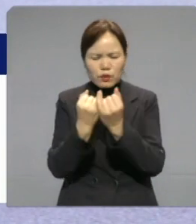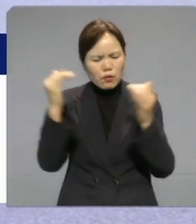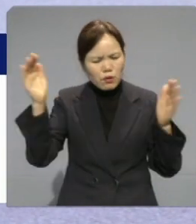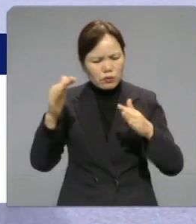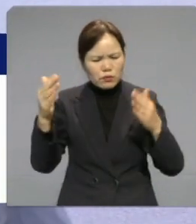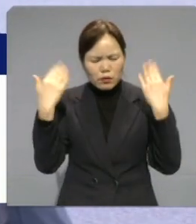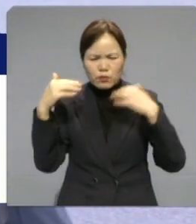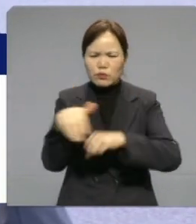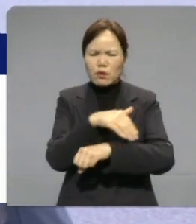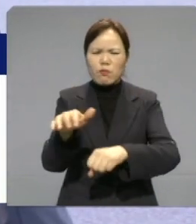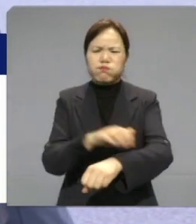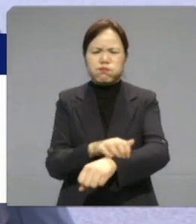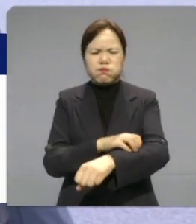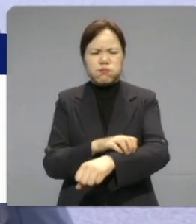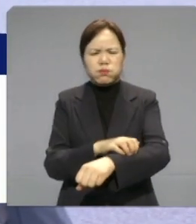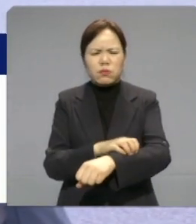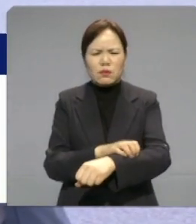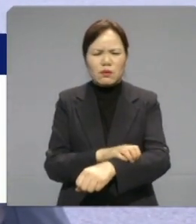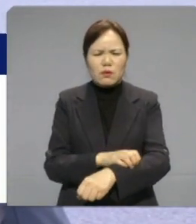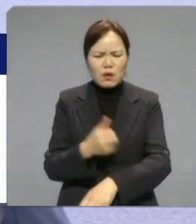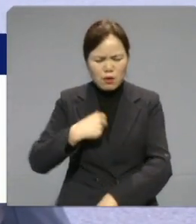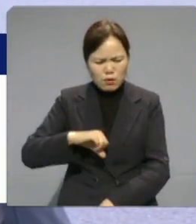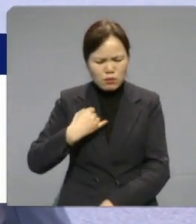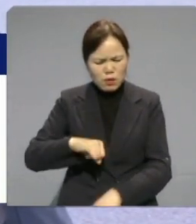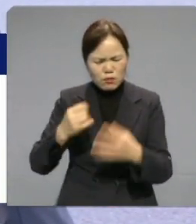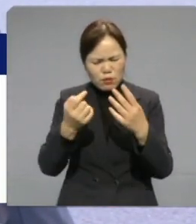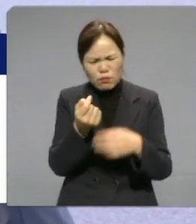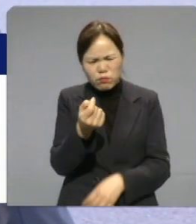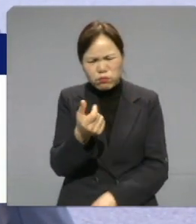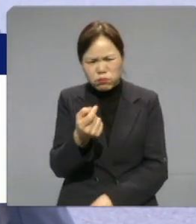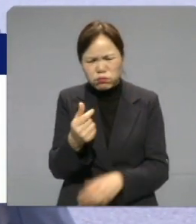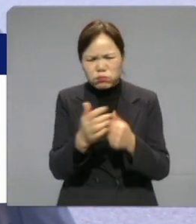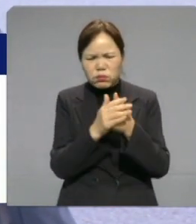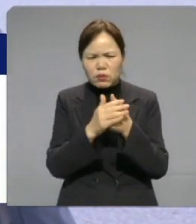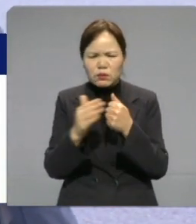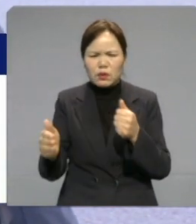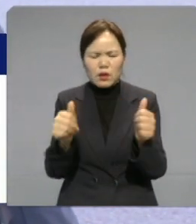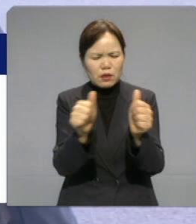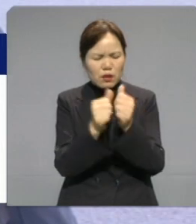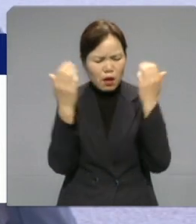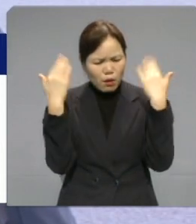불편해하고 있습니다. 요즘은 아이들이 자녀들이 많지 않은 관계로 인해서